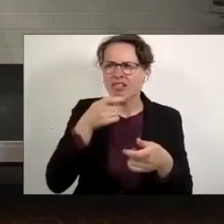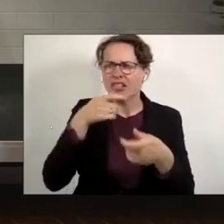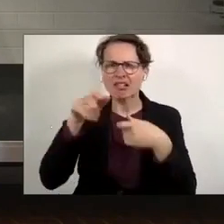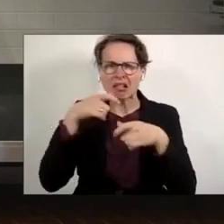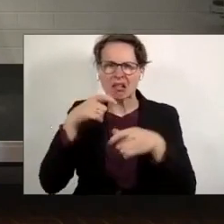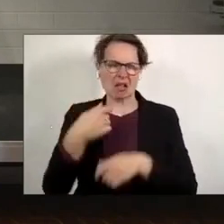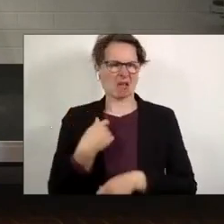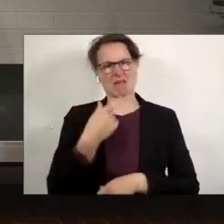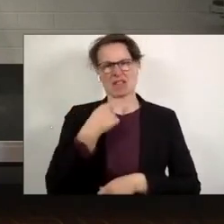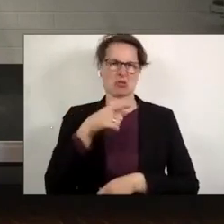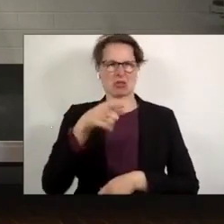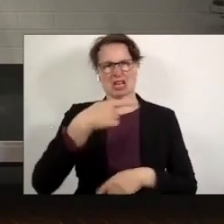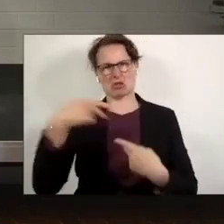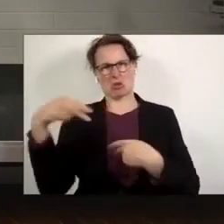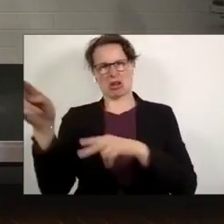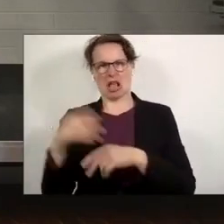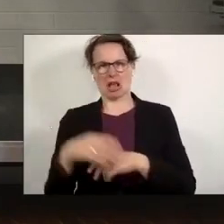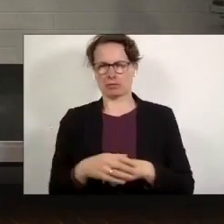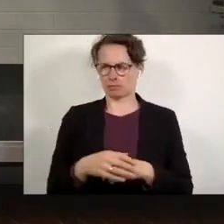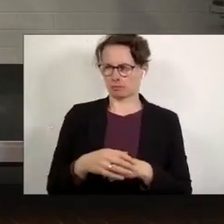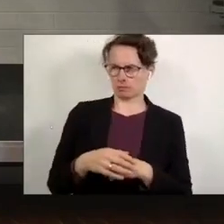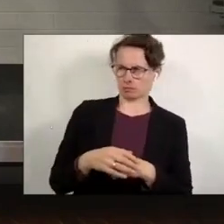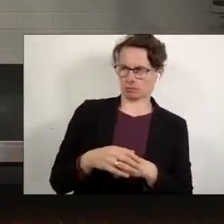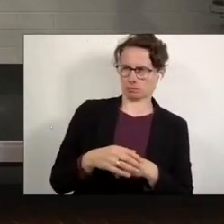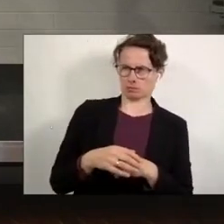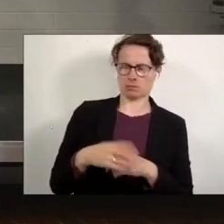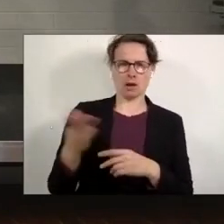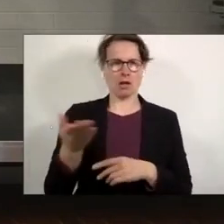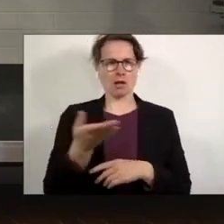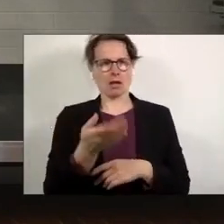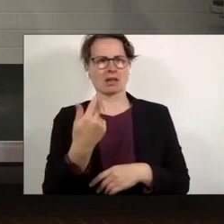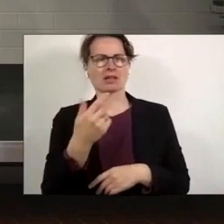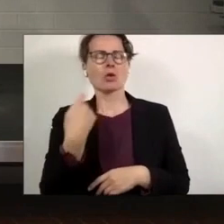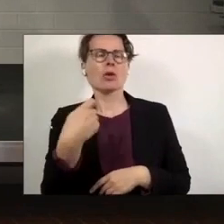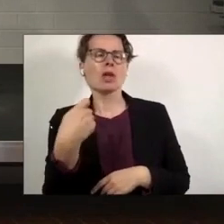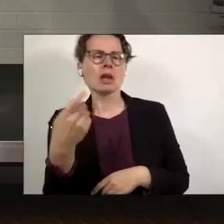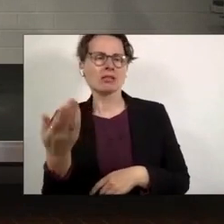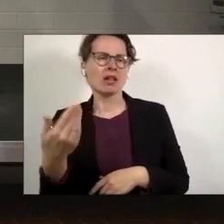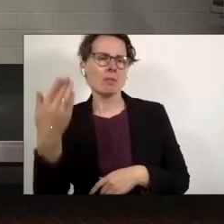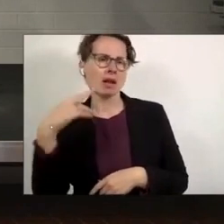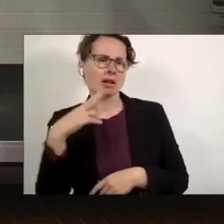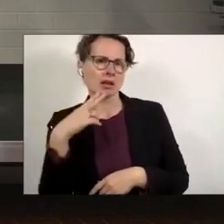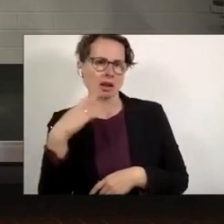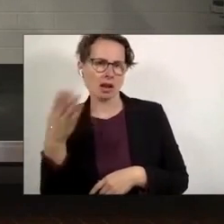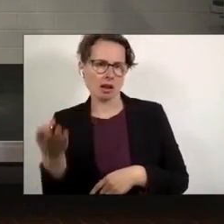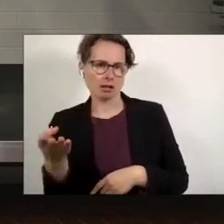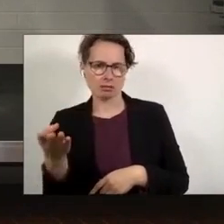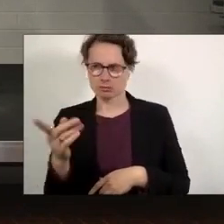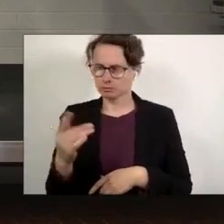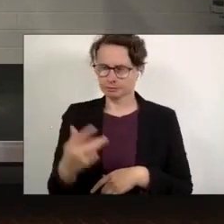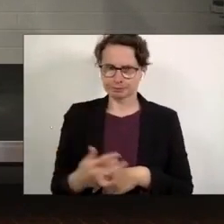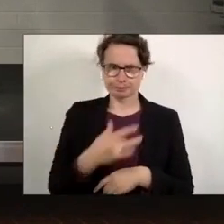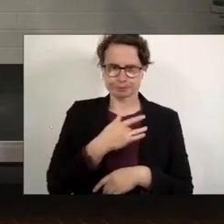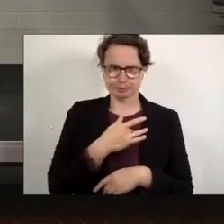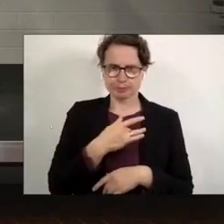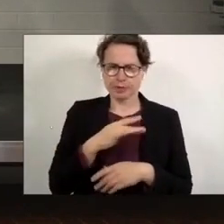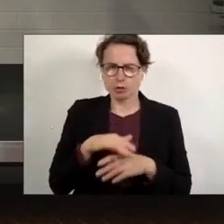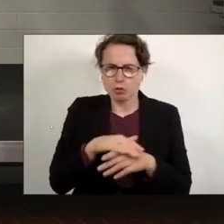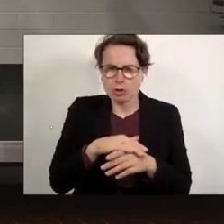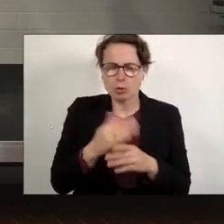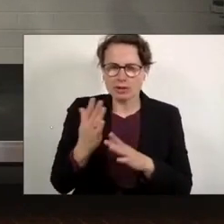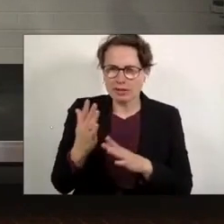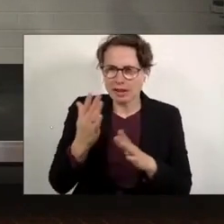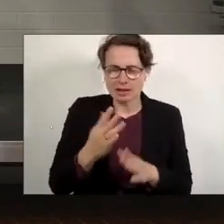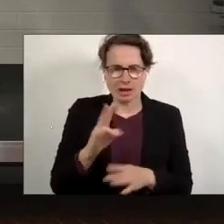zurückkehren? Wir haben jetzt die Kollegen hier aus der ehemaligen DDR. Das hat viele auch sehr verletzt, weil sie sagen, wir waren 10, 20 Jahre im